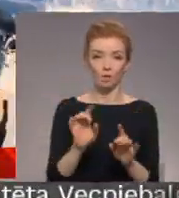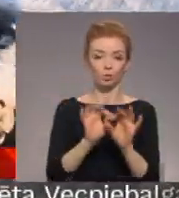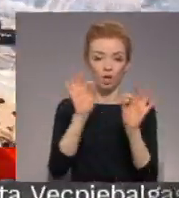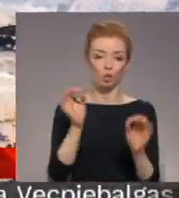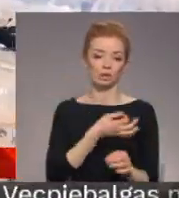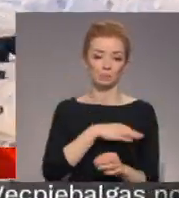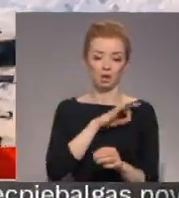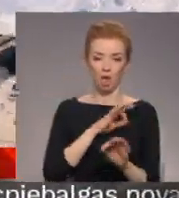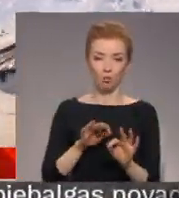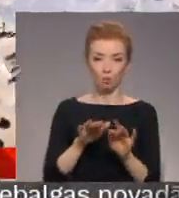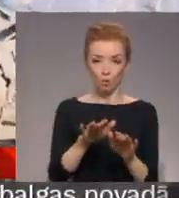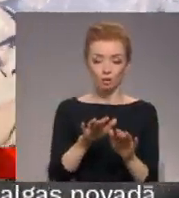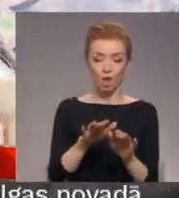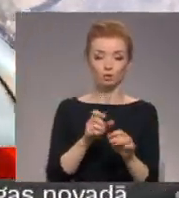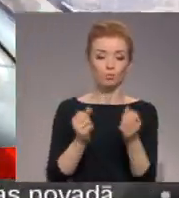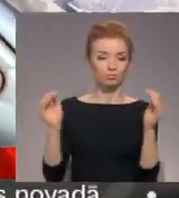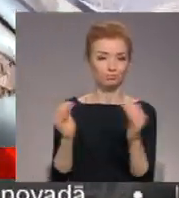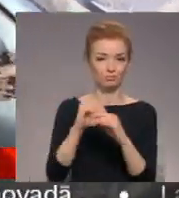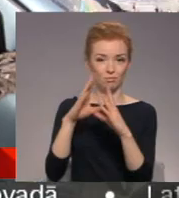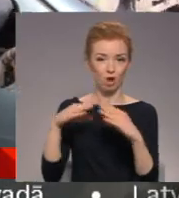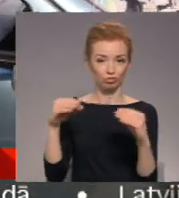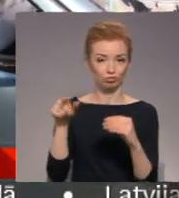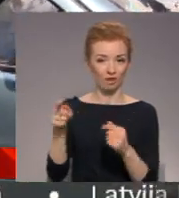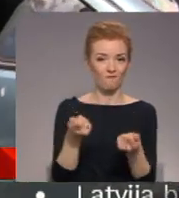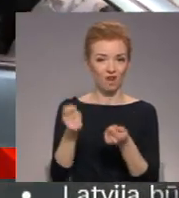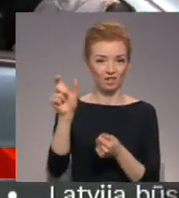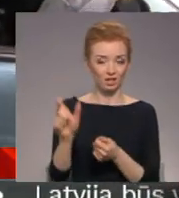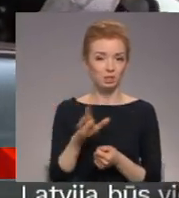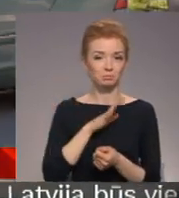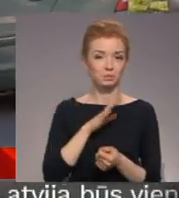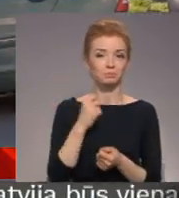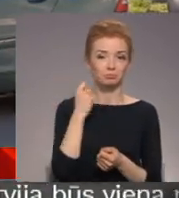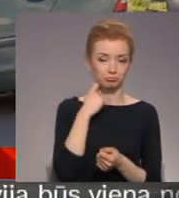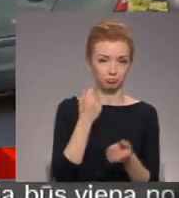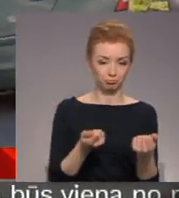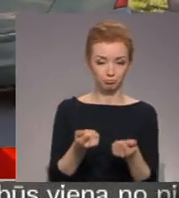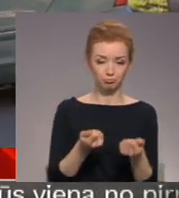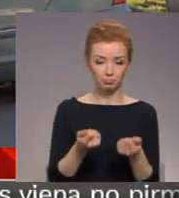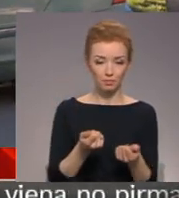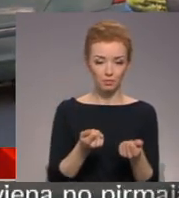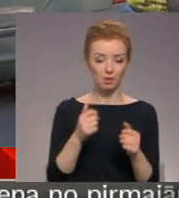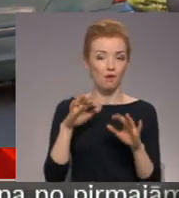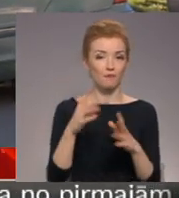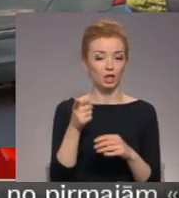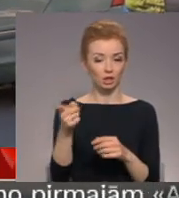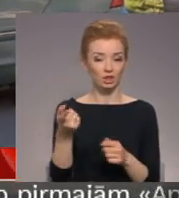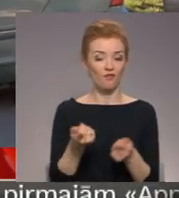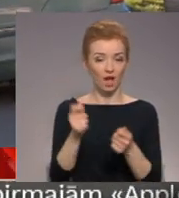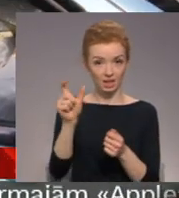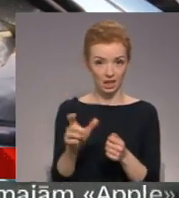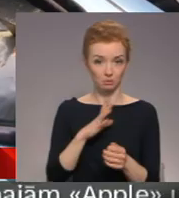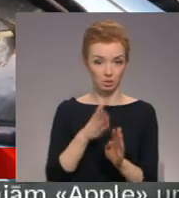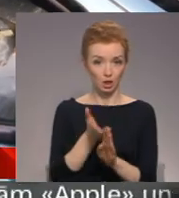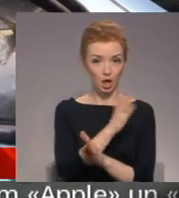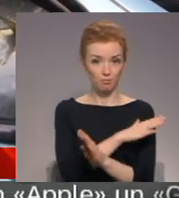procesu. Vieglās automašīnas vadītājs bija sēdējis pie stūras alkohola reibumā. Vai šis autovadītājs jau iepriekš ir bijis